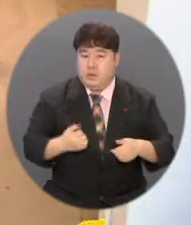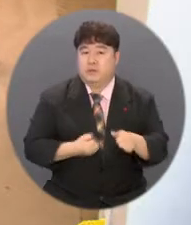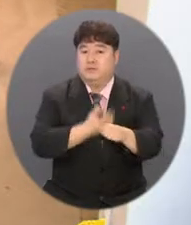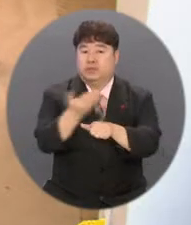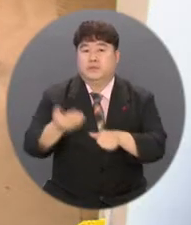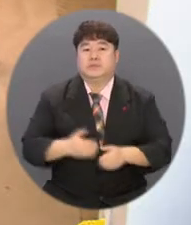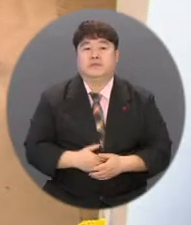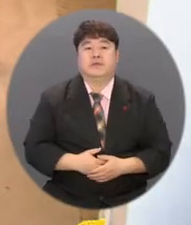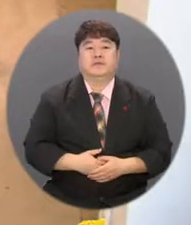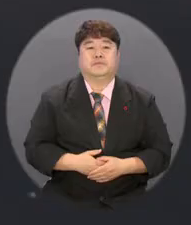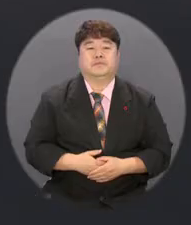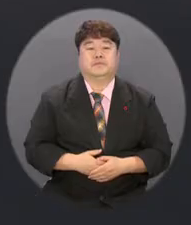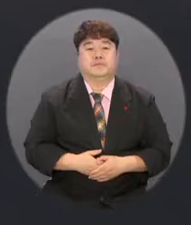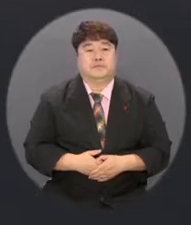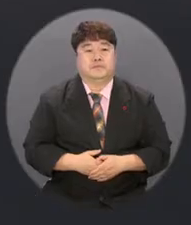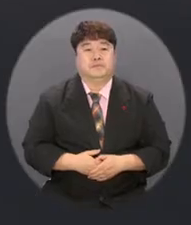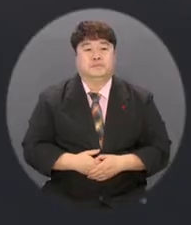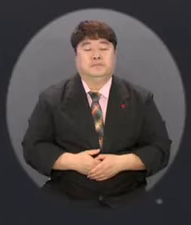알려졌습니다.